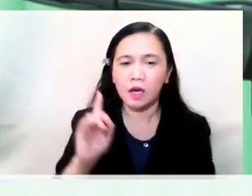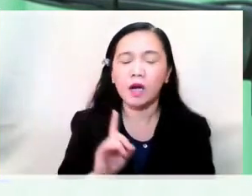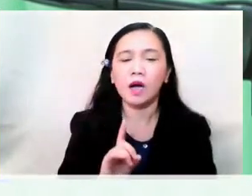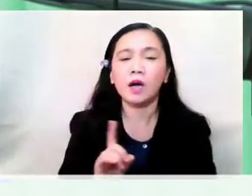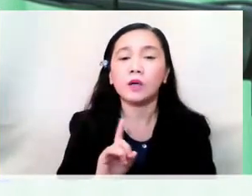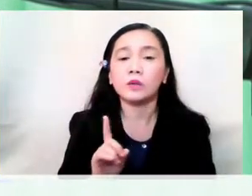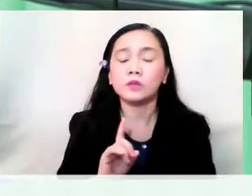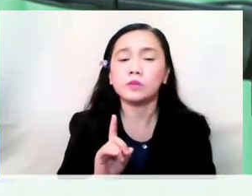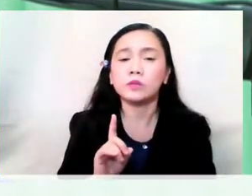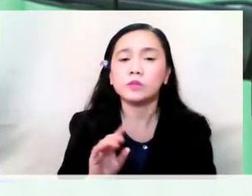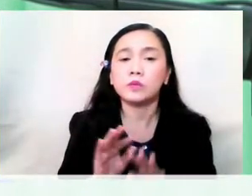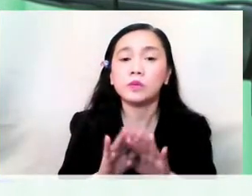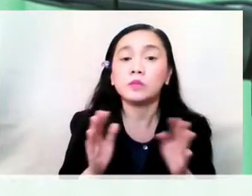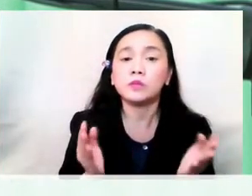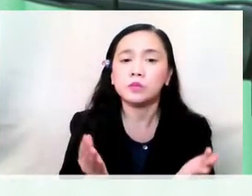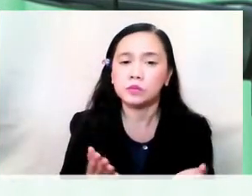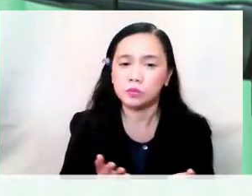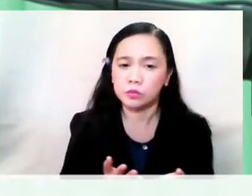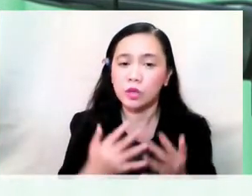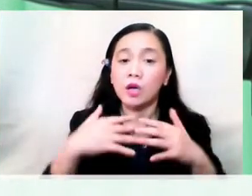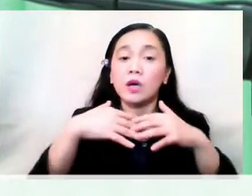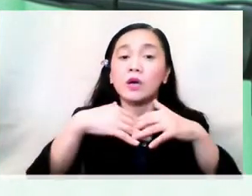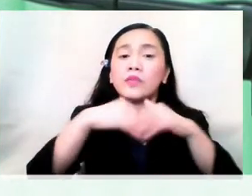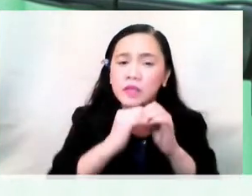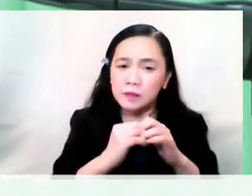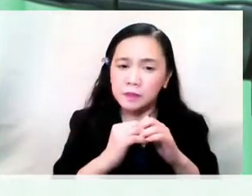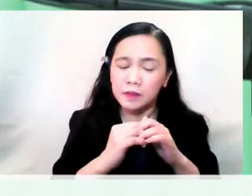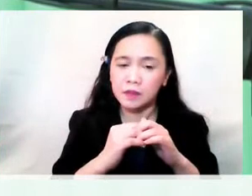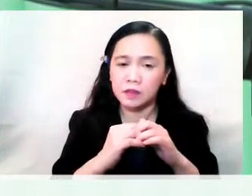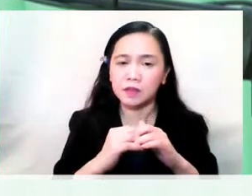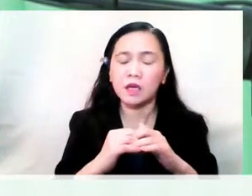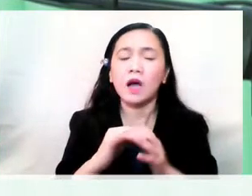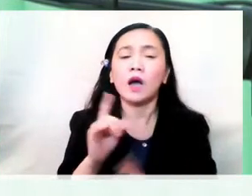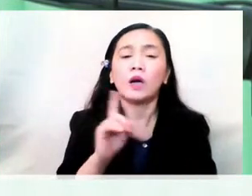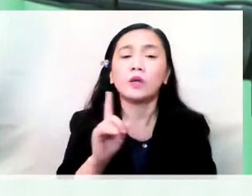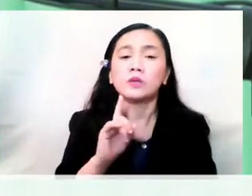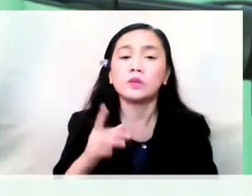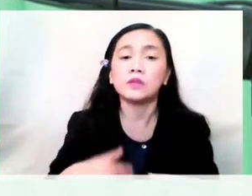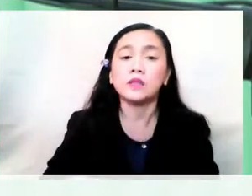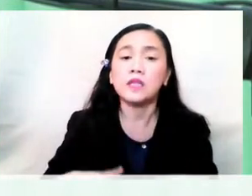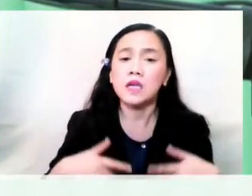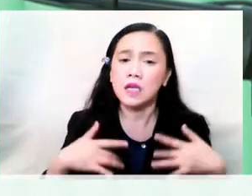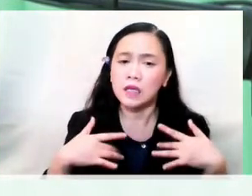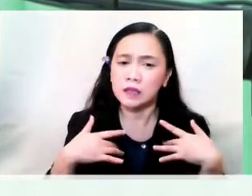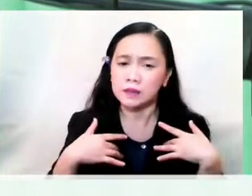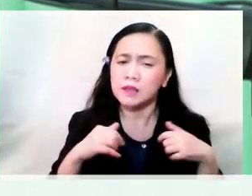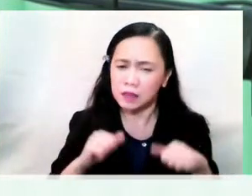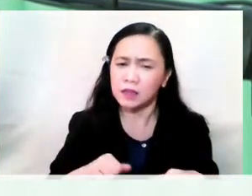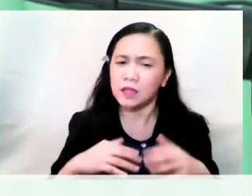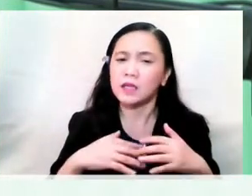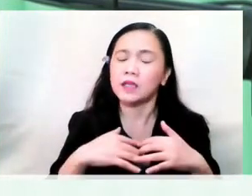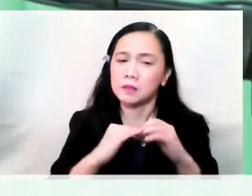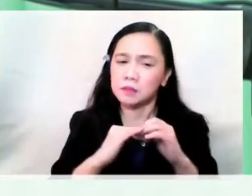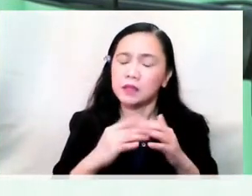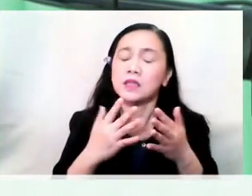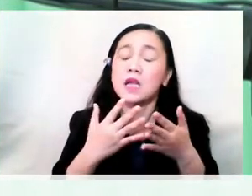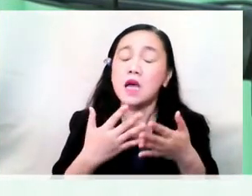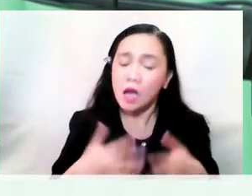world will we build? What kind of lives will be built after this